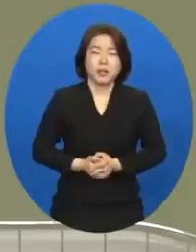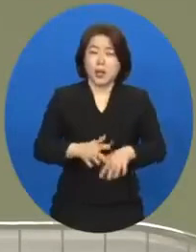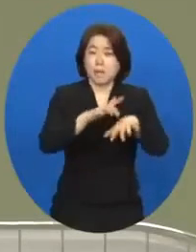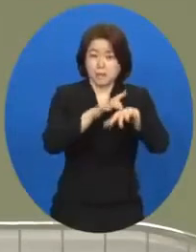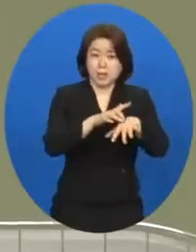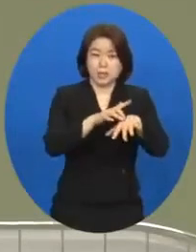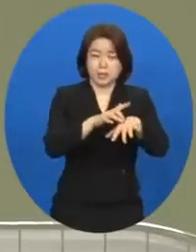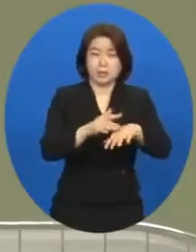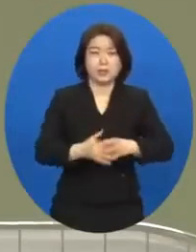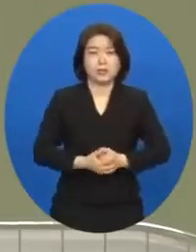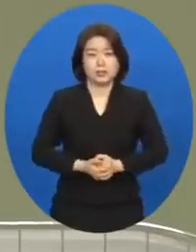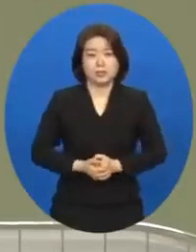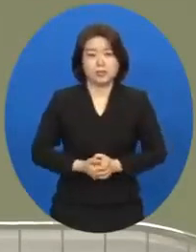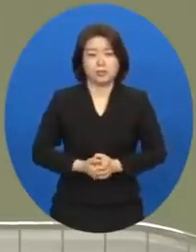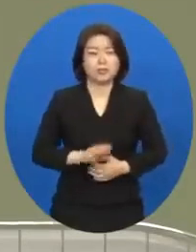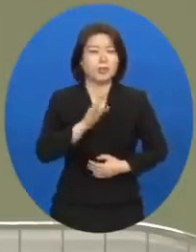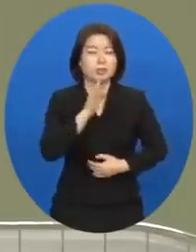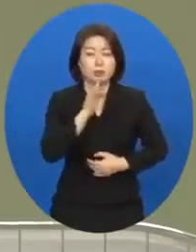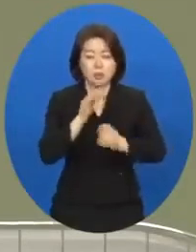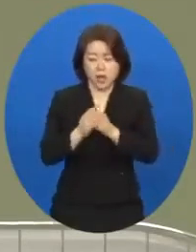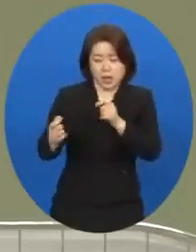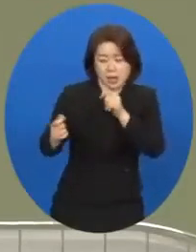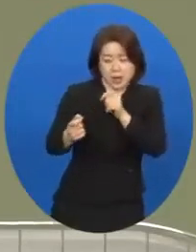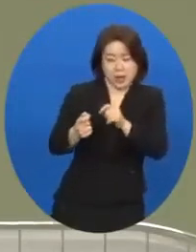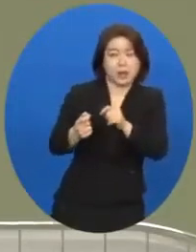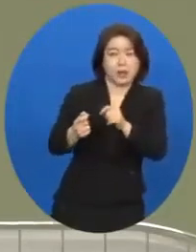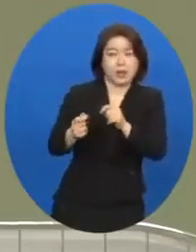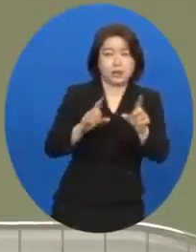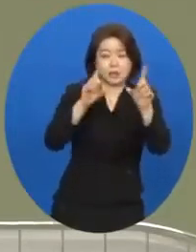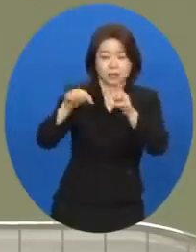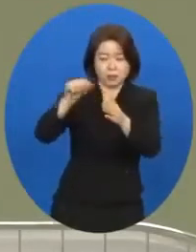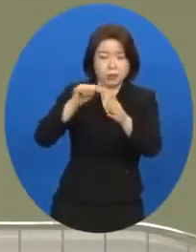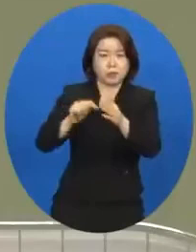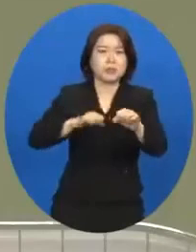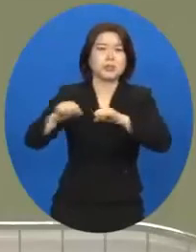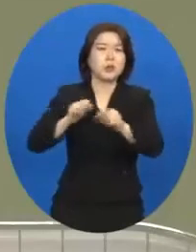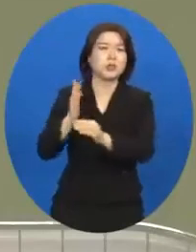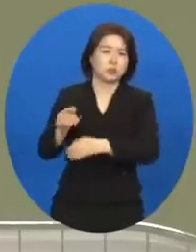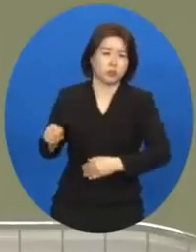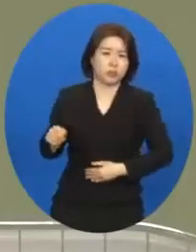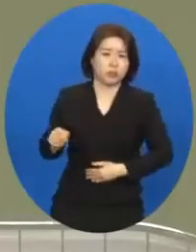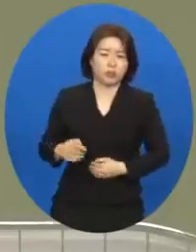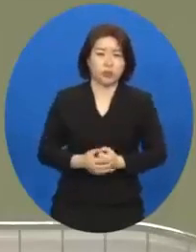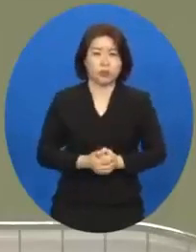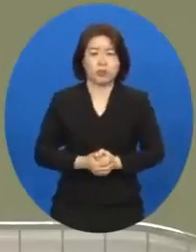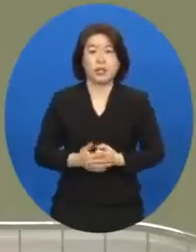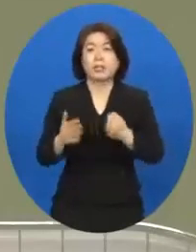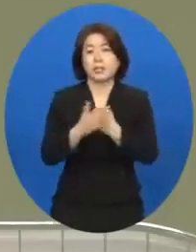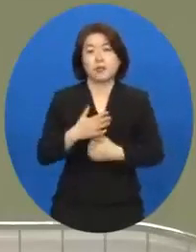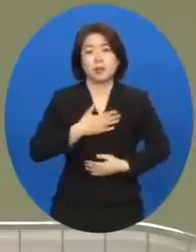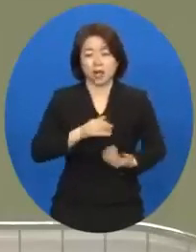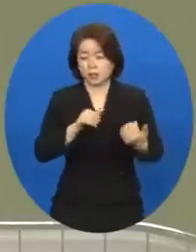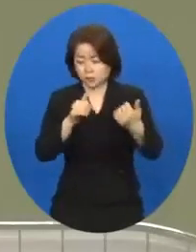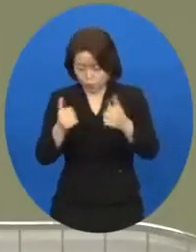마귀는 너무나 가까이 우리 가운데 역사하고 있어요. 그래서 나는 죽었습니다.